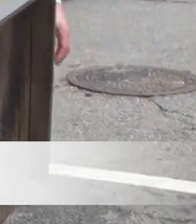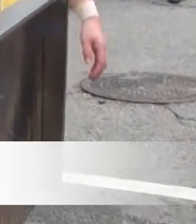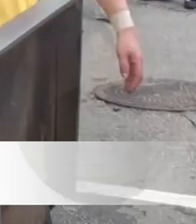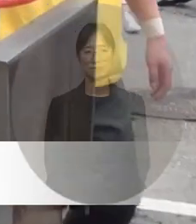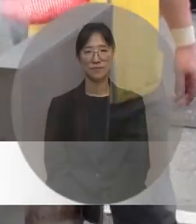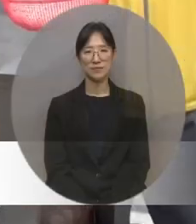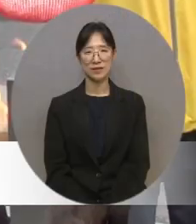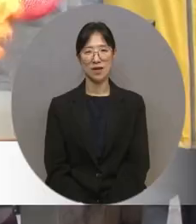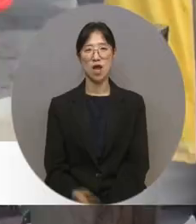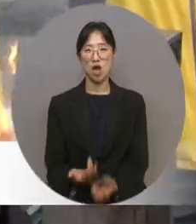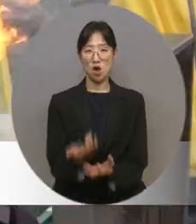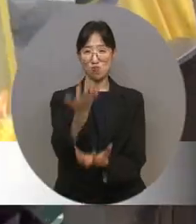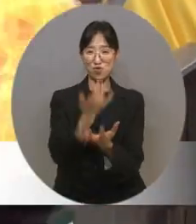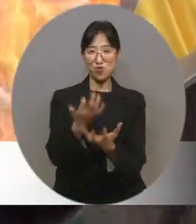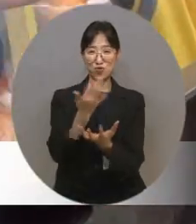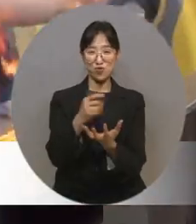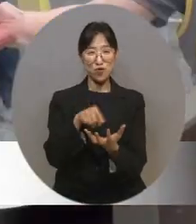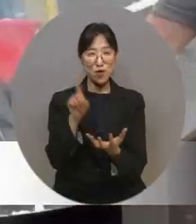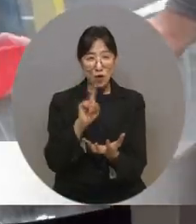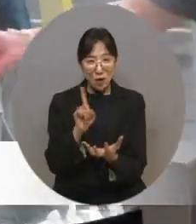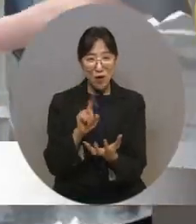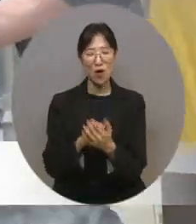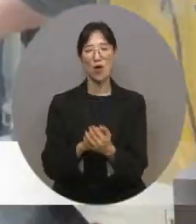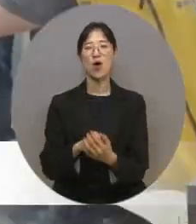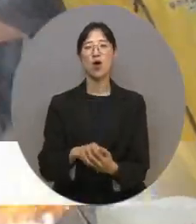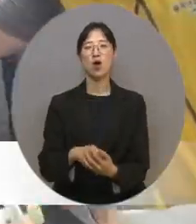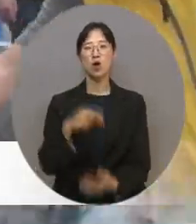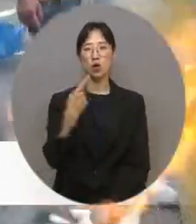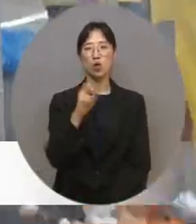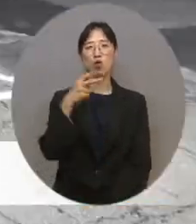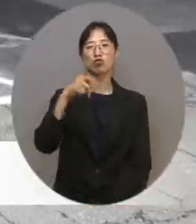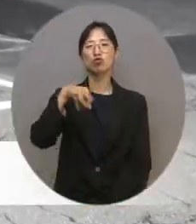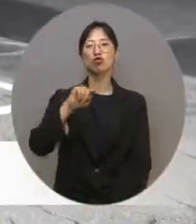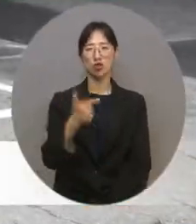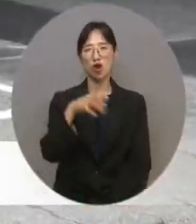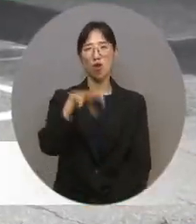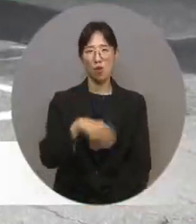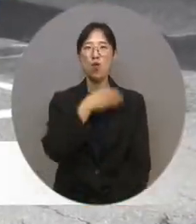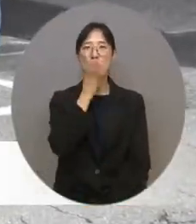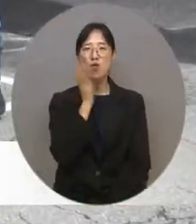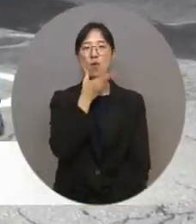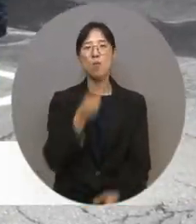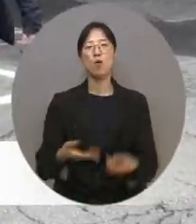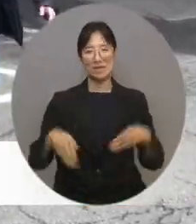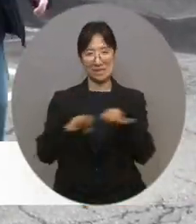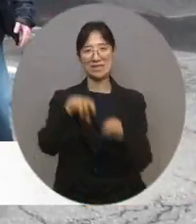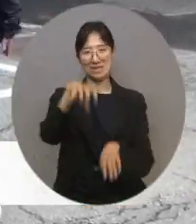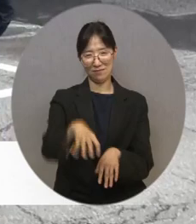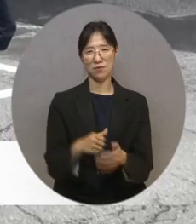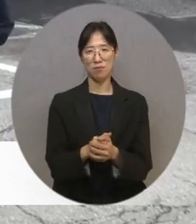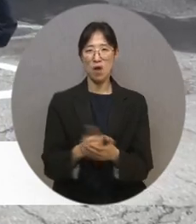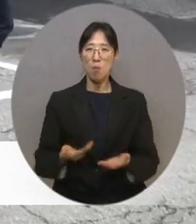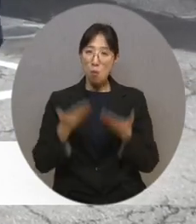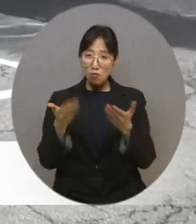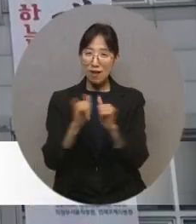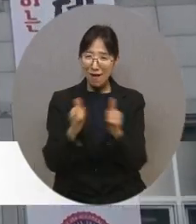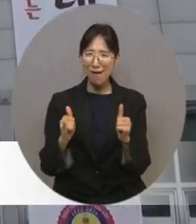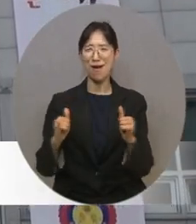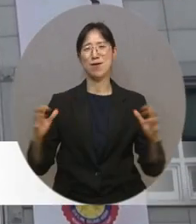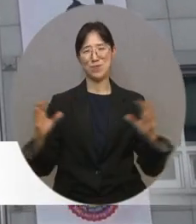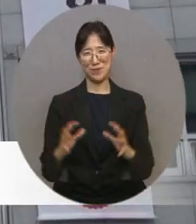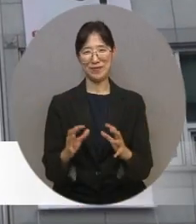불꽃이 타오르는 이곳은 동두천시 노인종합복지관 마당입니다. 마당 이곳저곳엔 봉사자들로 붐비고